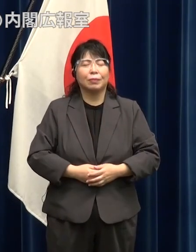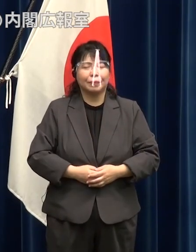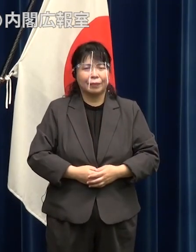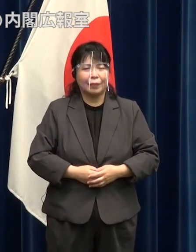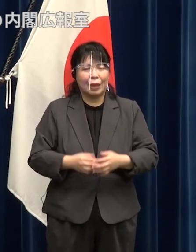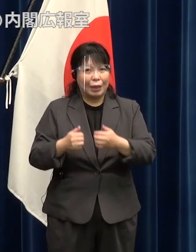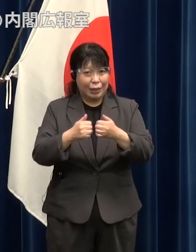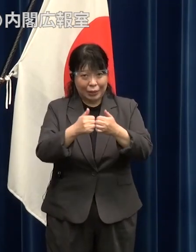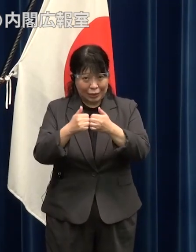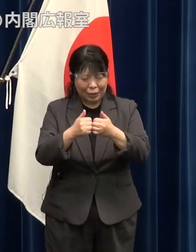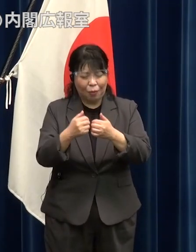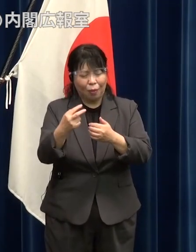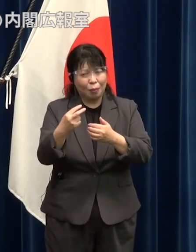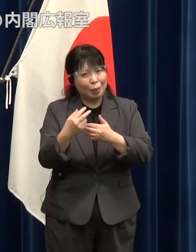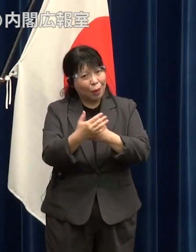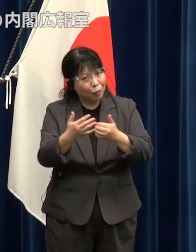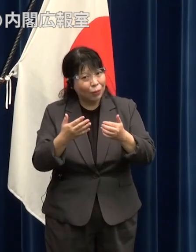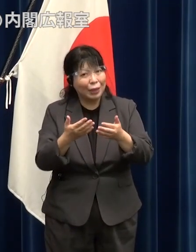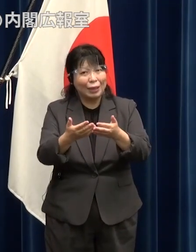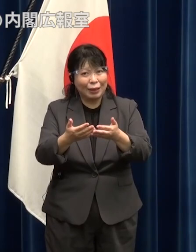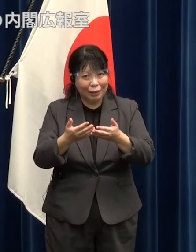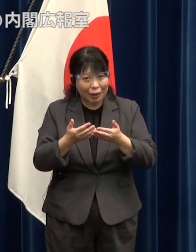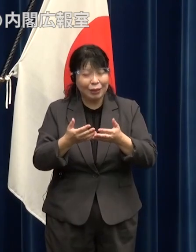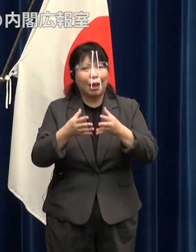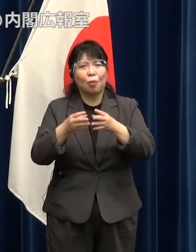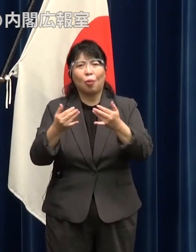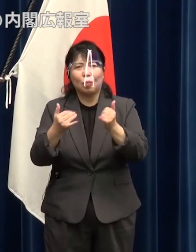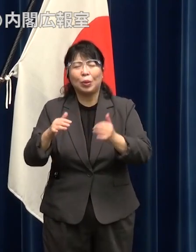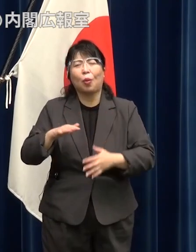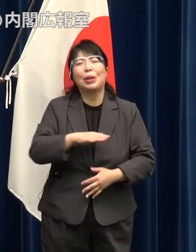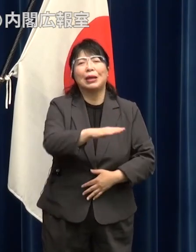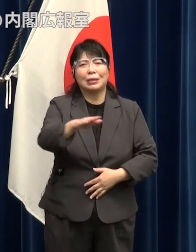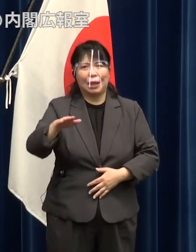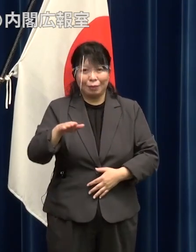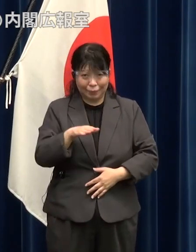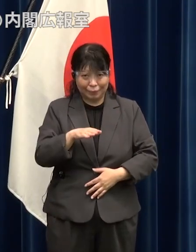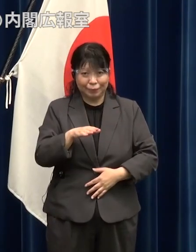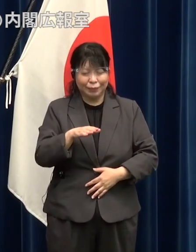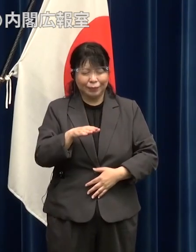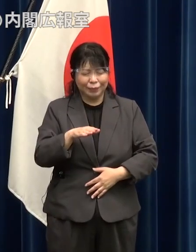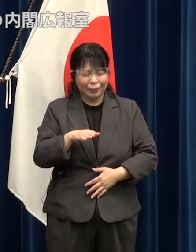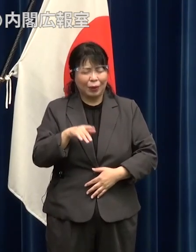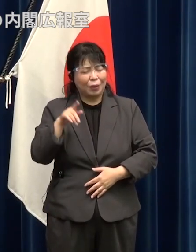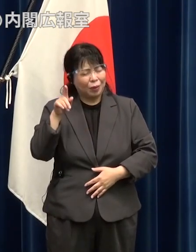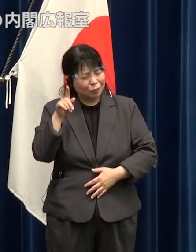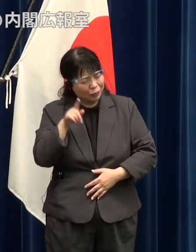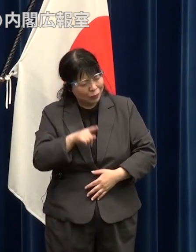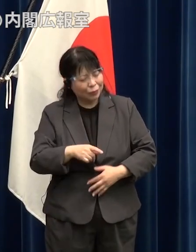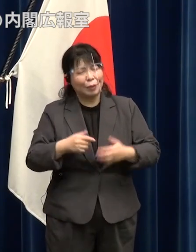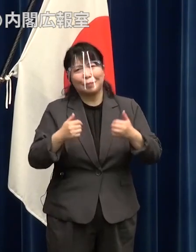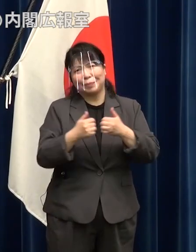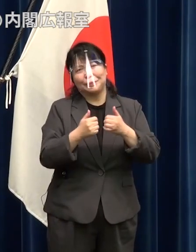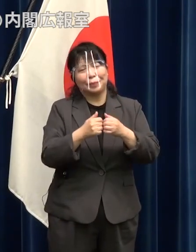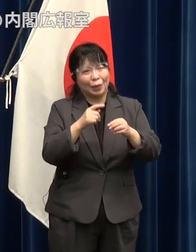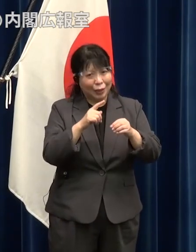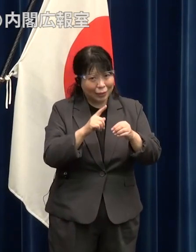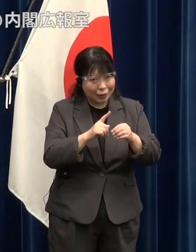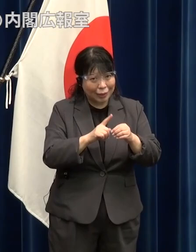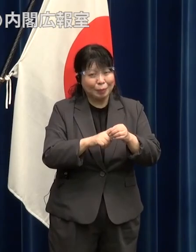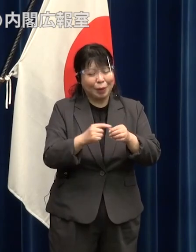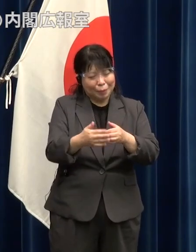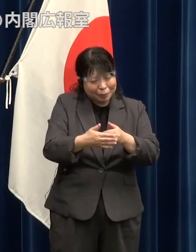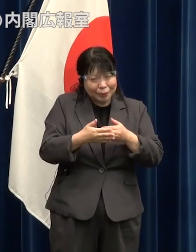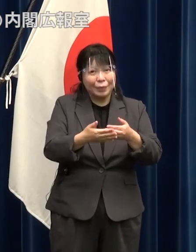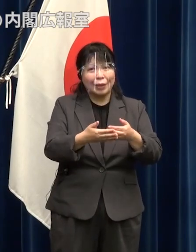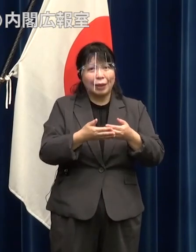ただいた国民の皆さん、円滑な審議にご尽力をいただいた関係者の皆